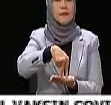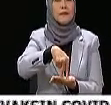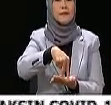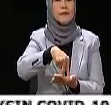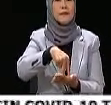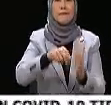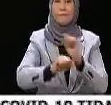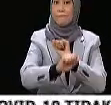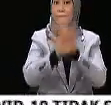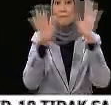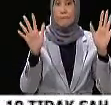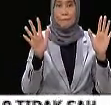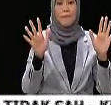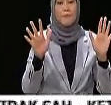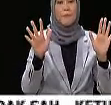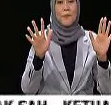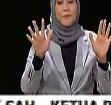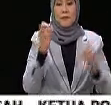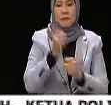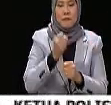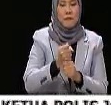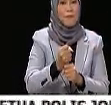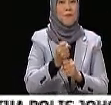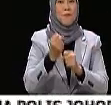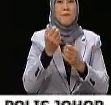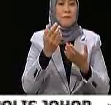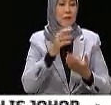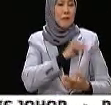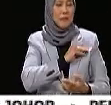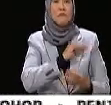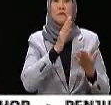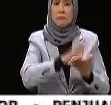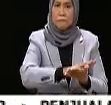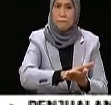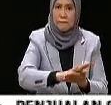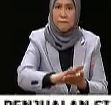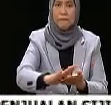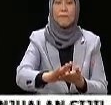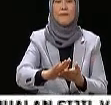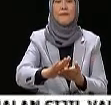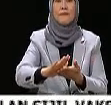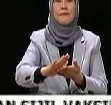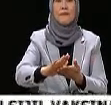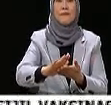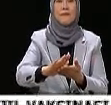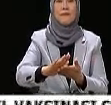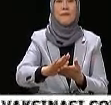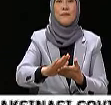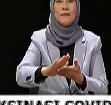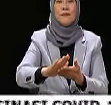kita memegang jawatan ini bukan satu jawatan yang tasyri pun yang mulia tapi satu takliful satu